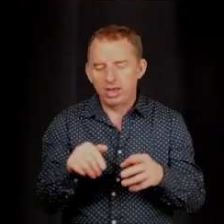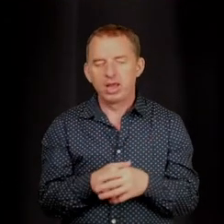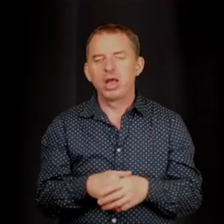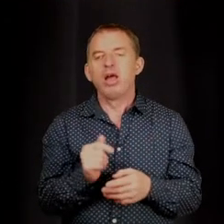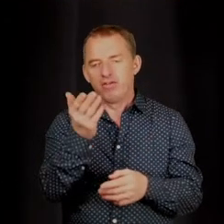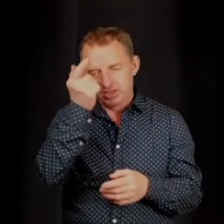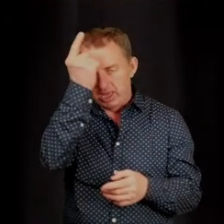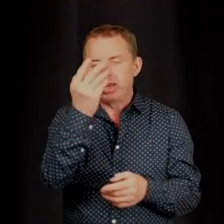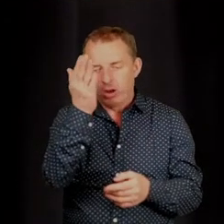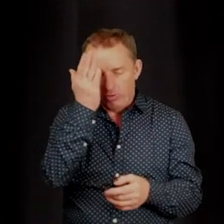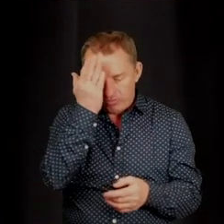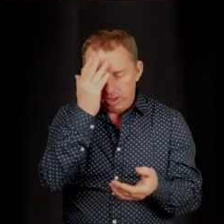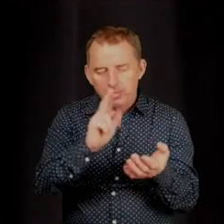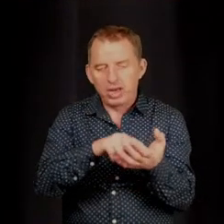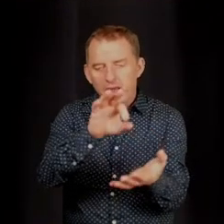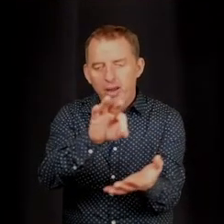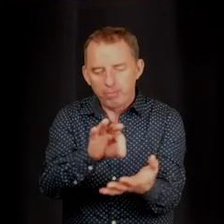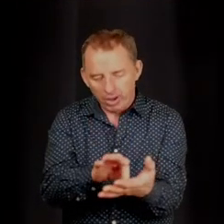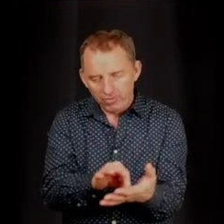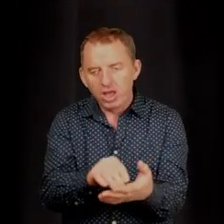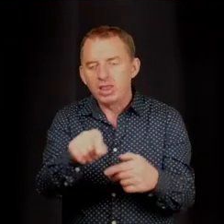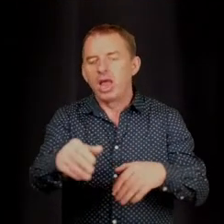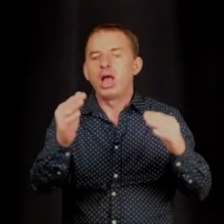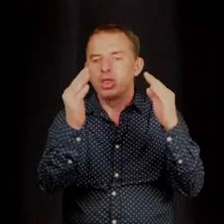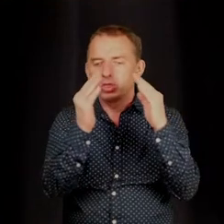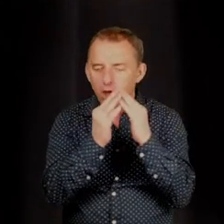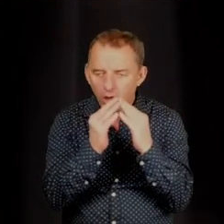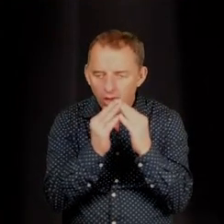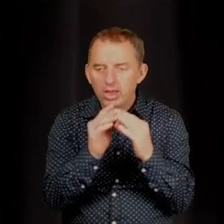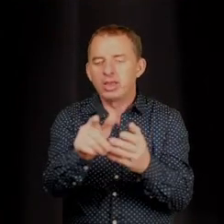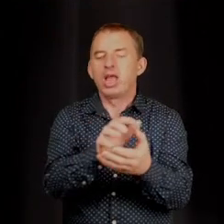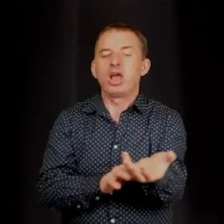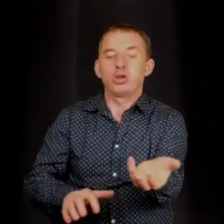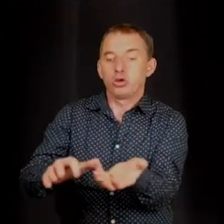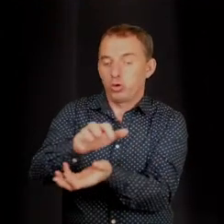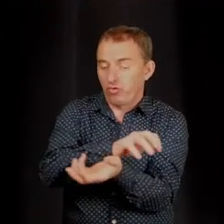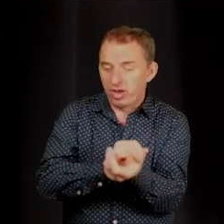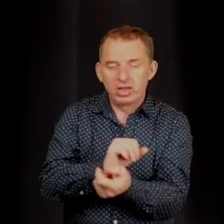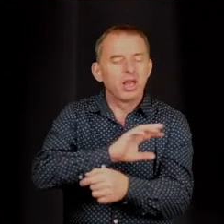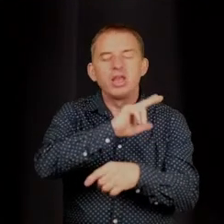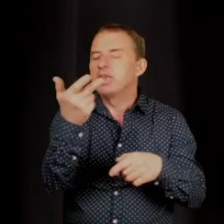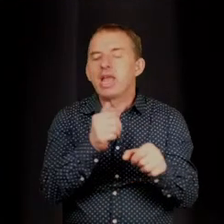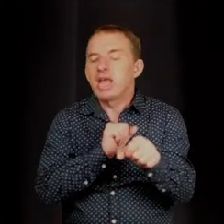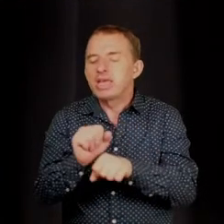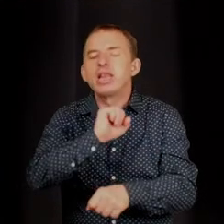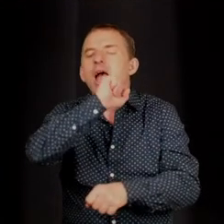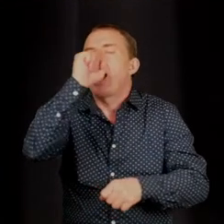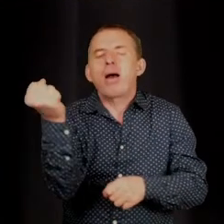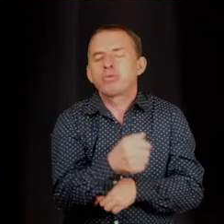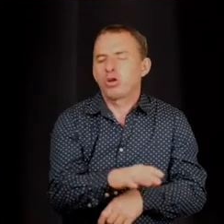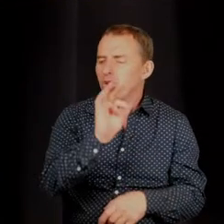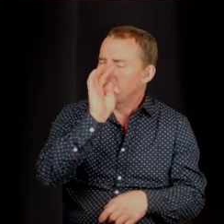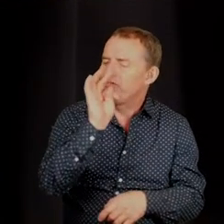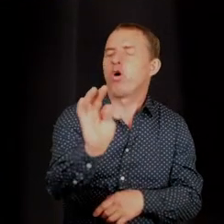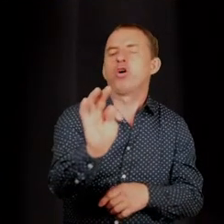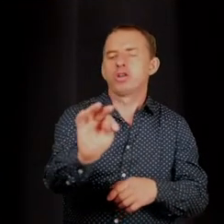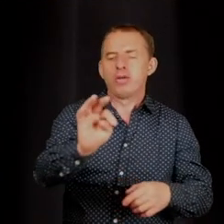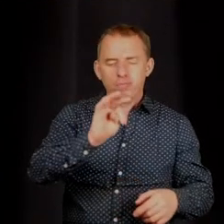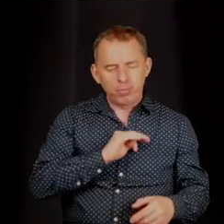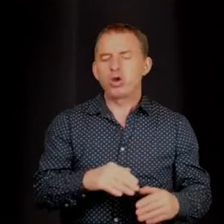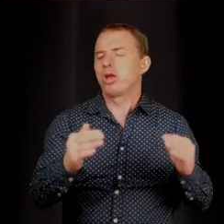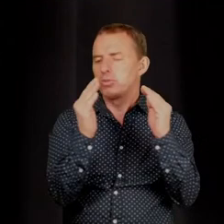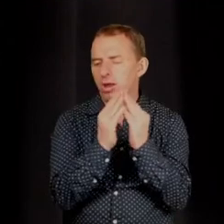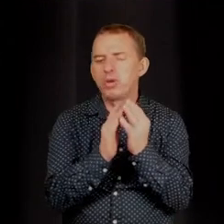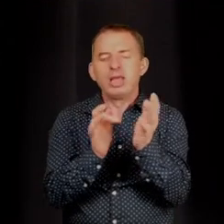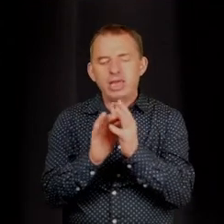wiemy na pewno. This world is not our home. Ten dom, ten świat absolutnie nie jest naszym domem. And Jesus has given us the promise. I Jezus daje nam